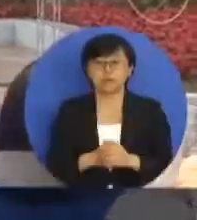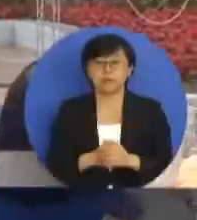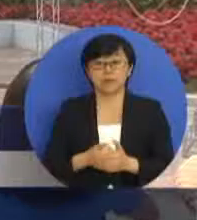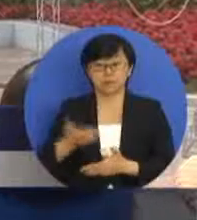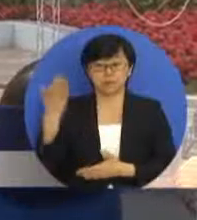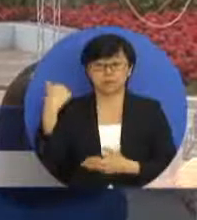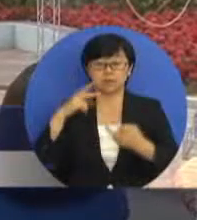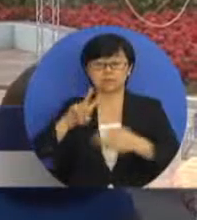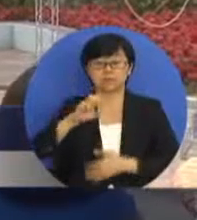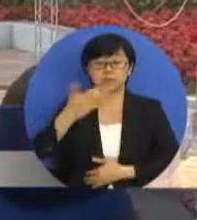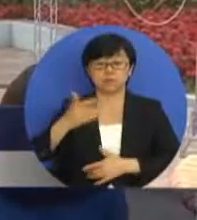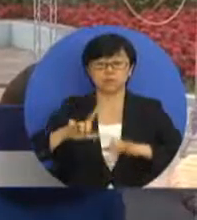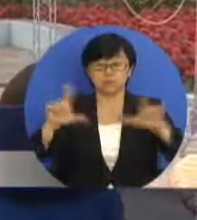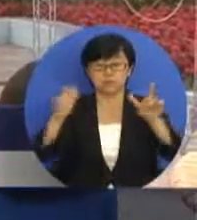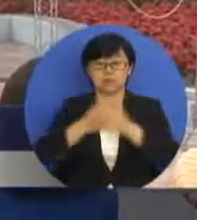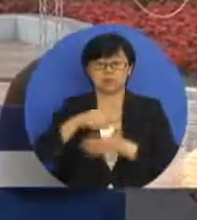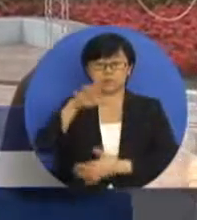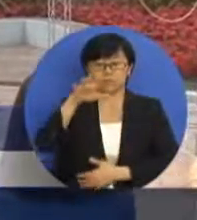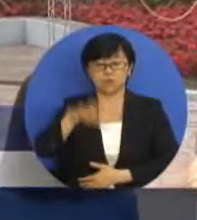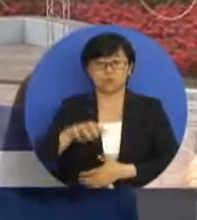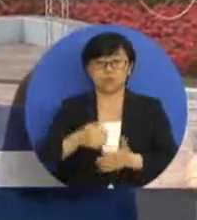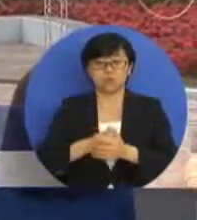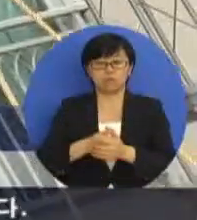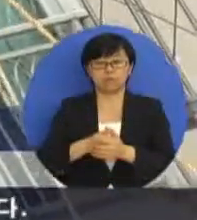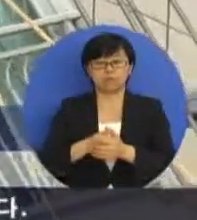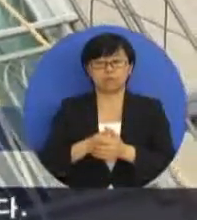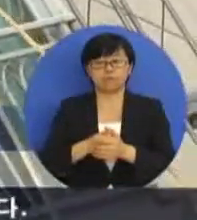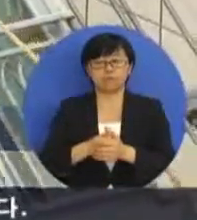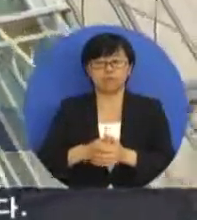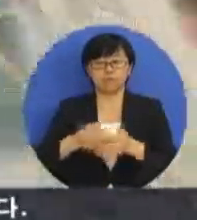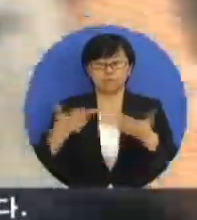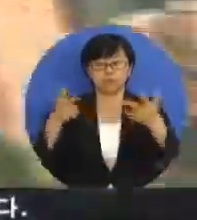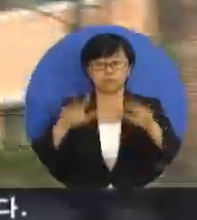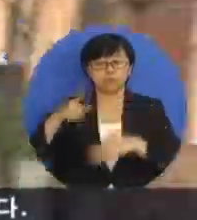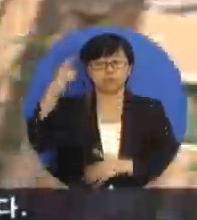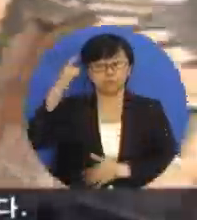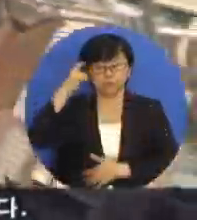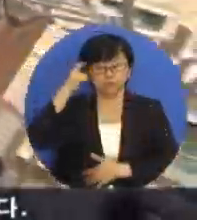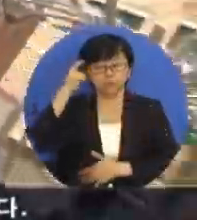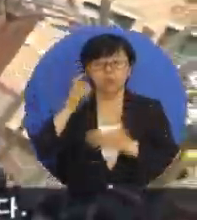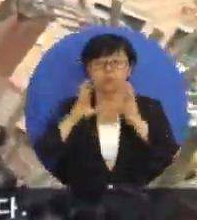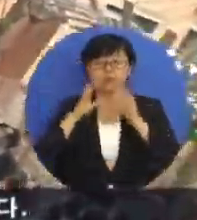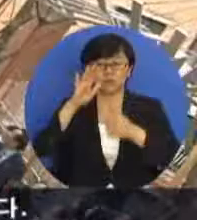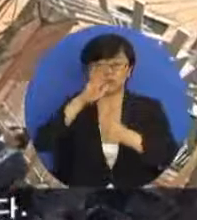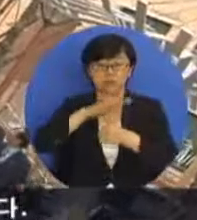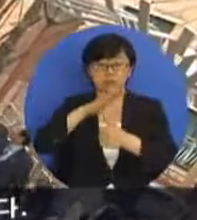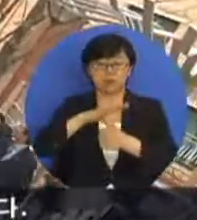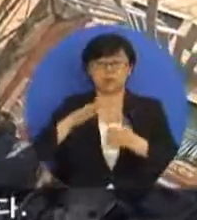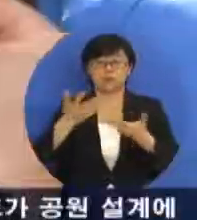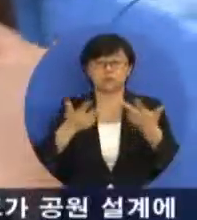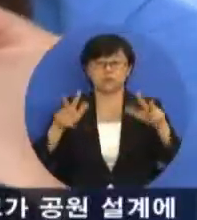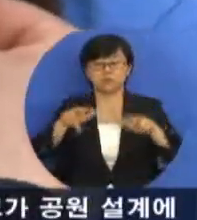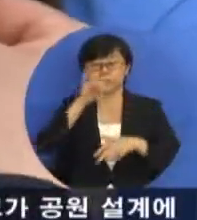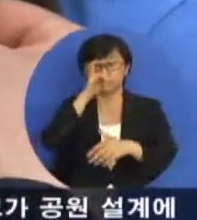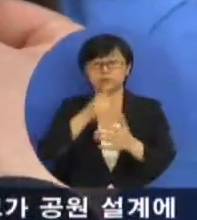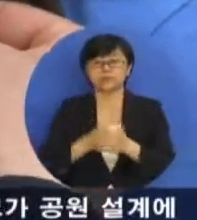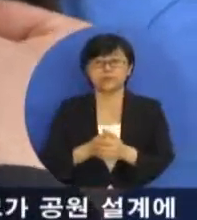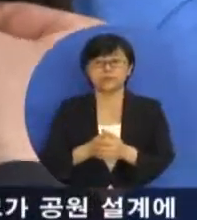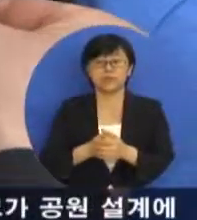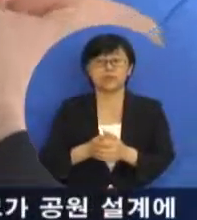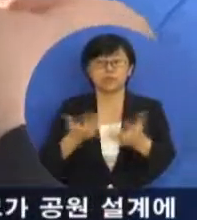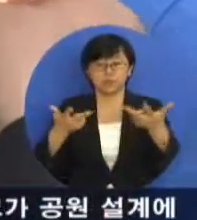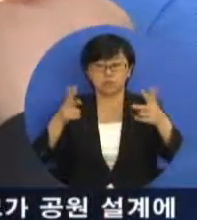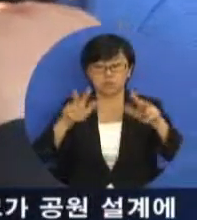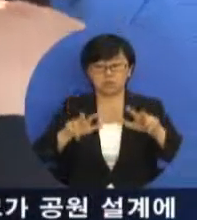지난 29일에 명륜 1가 23-9번지에서 명륜 상상어린이 공원 준공식이 있었습니다. 상상어린이